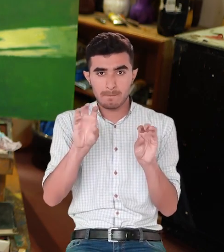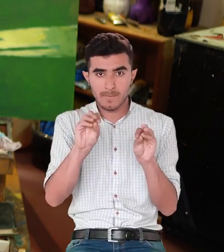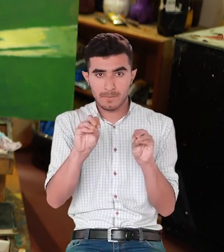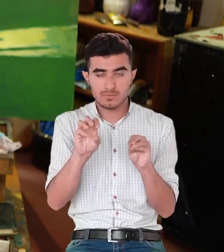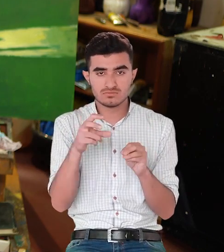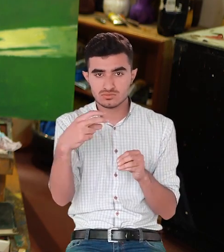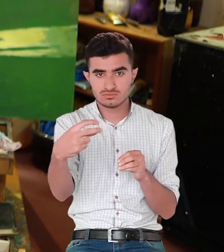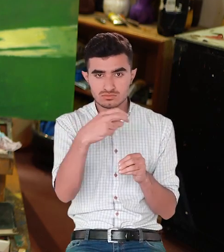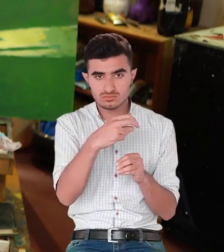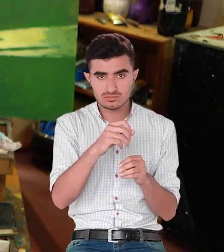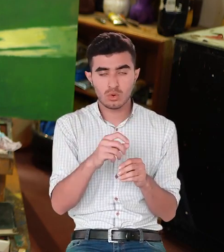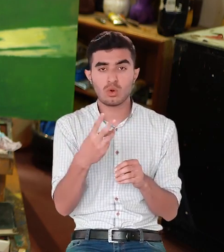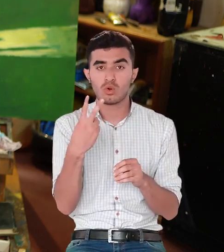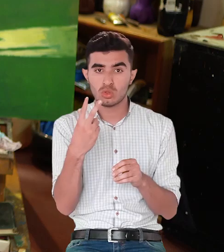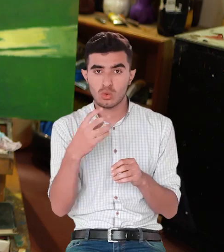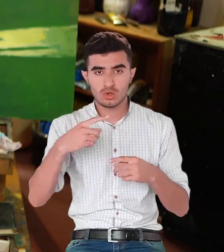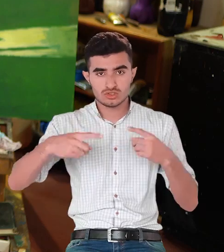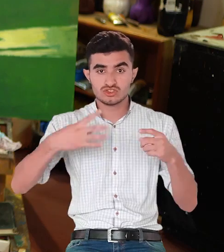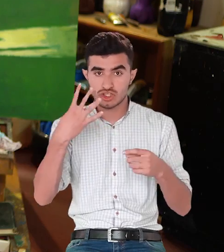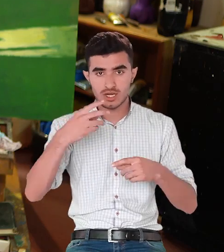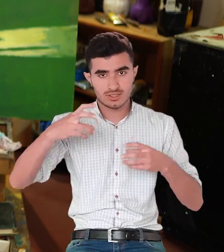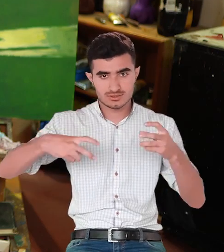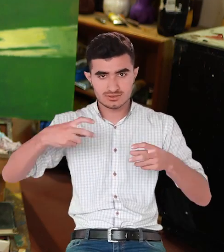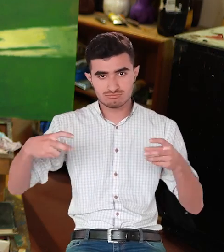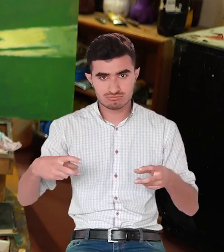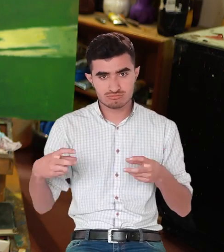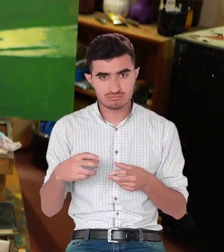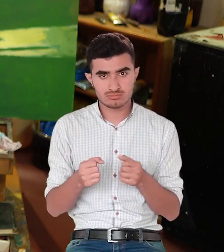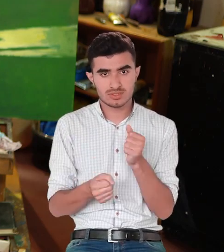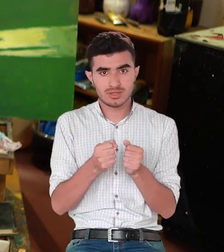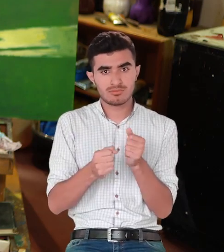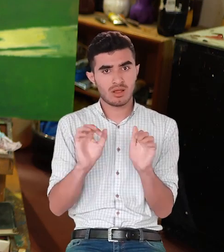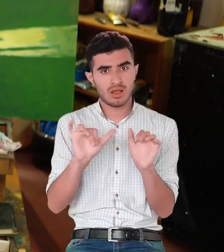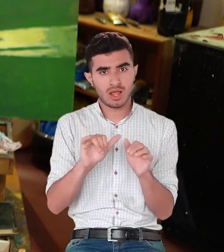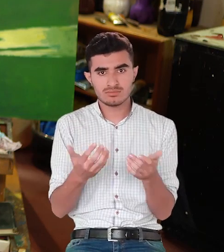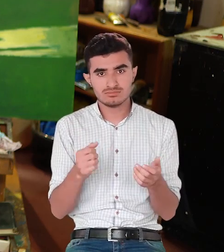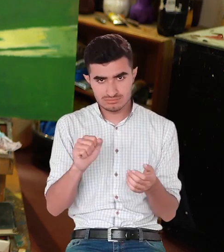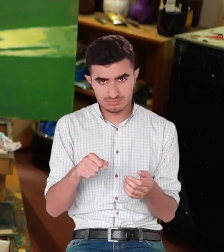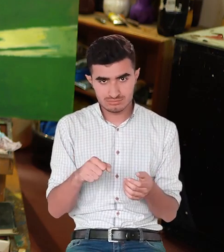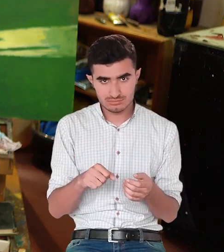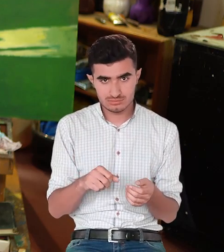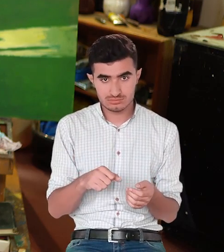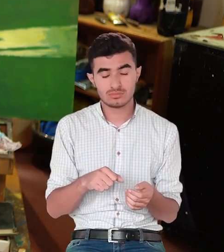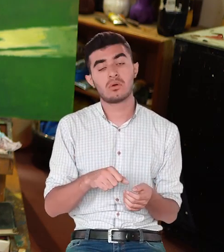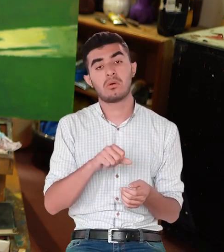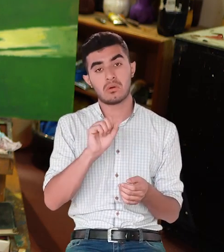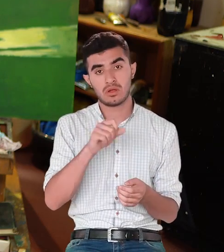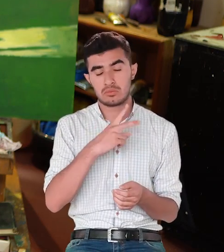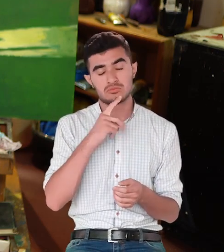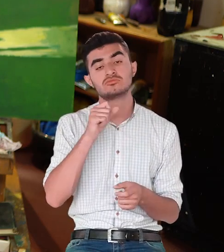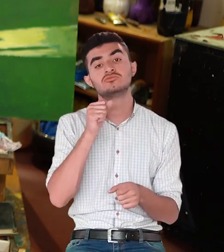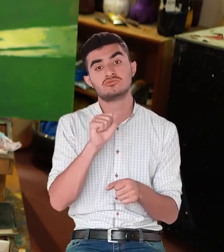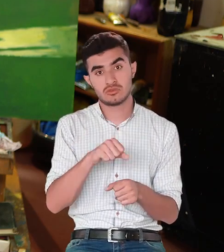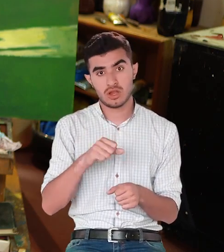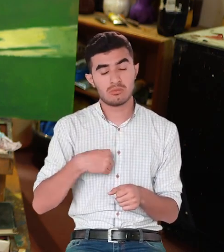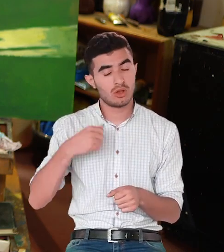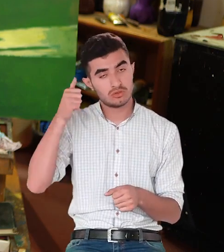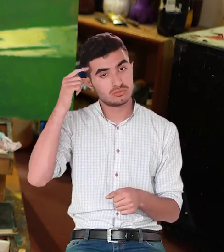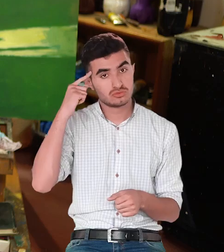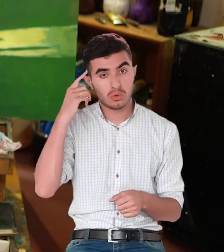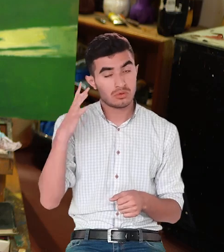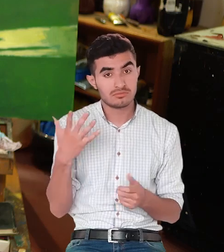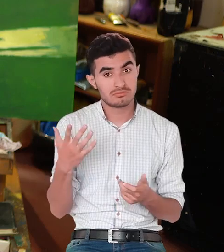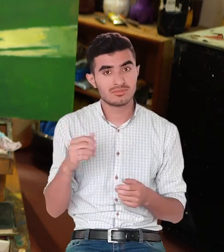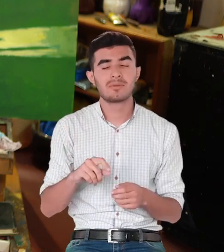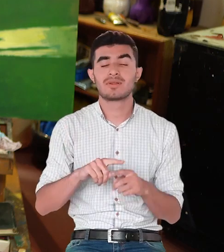یہ تو میں نے کبھی سوچا بھی نہیں. میں نے کہا یہی تو سوچنے کی بات ہے, دیکھنے کی بات ہے کہ آپ کیسے دیکھتے ہیں. وہی